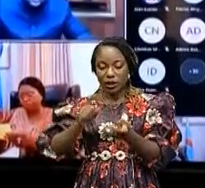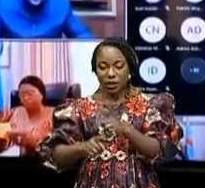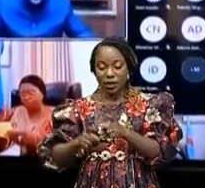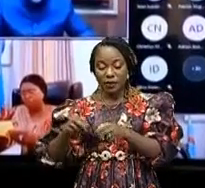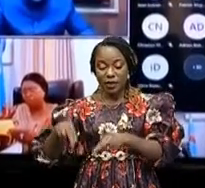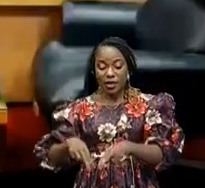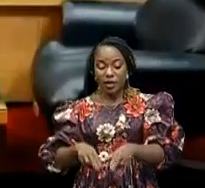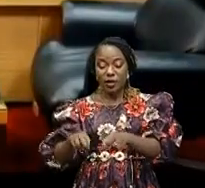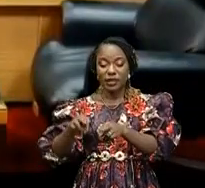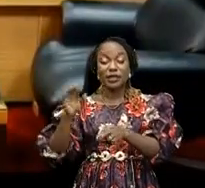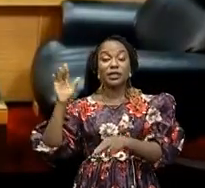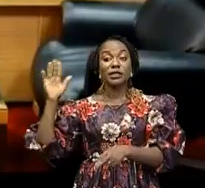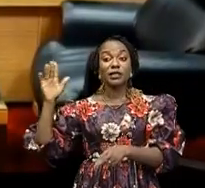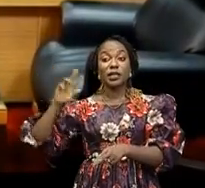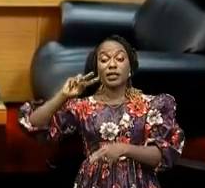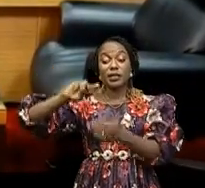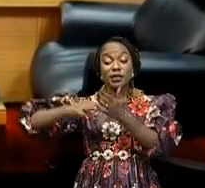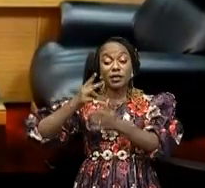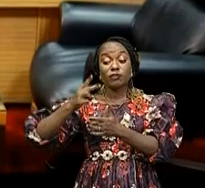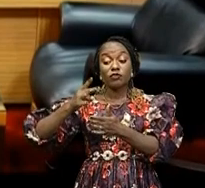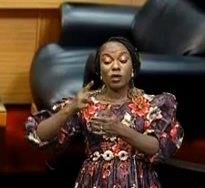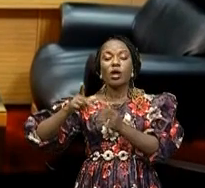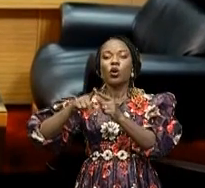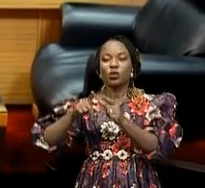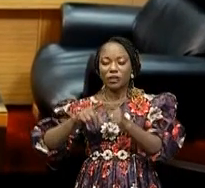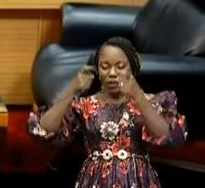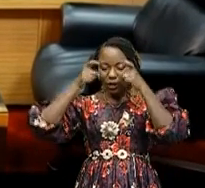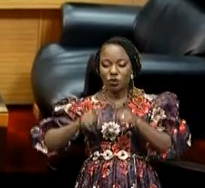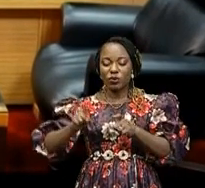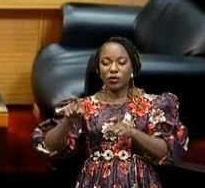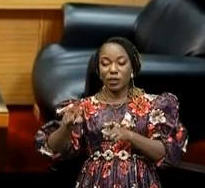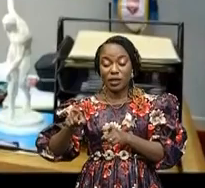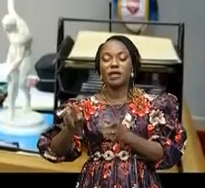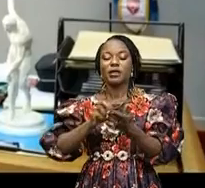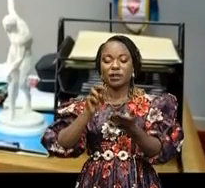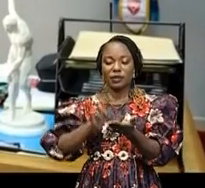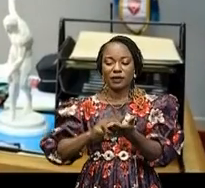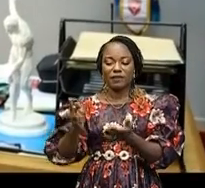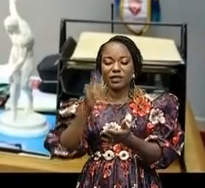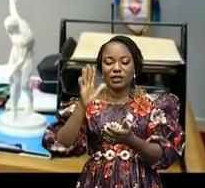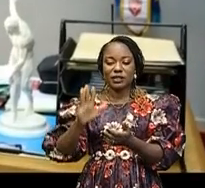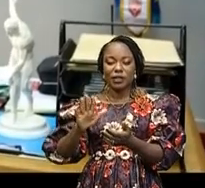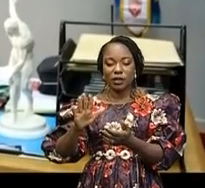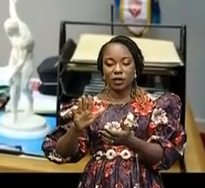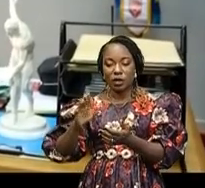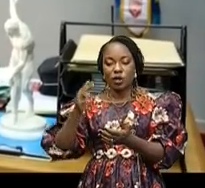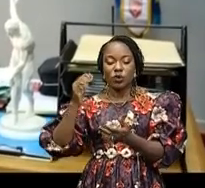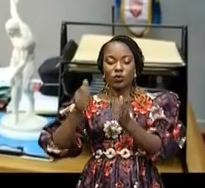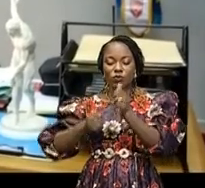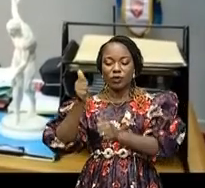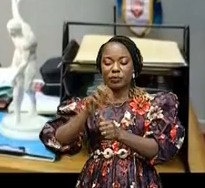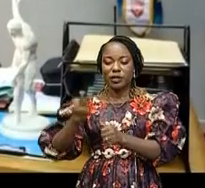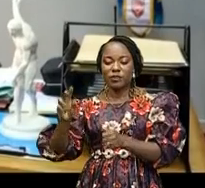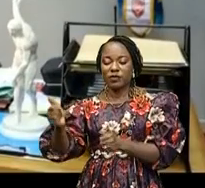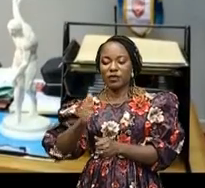voirie de Kinshasa, deuxième phase. Cet accord a été signé le 25 novembre 2021 entre la